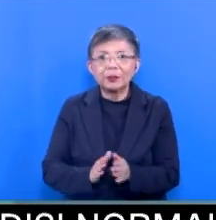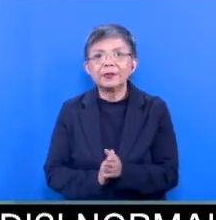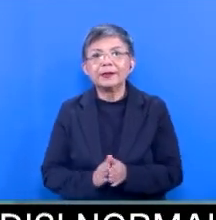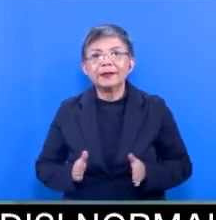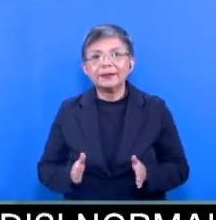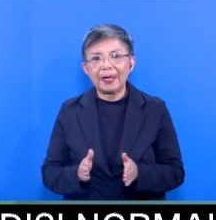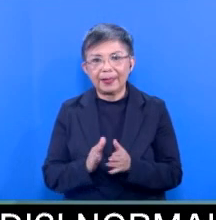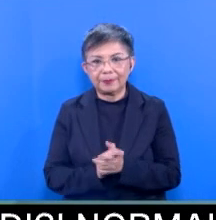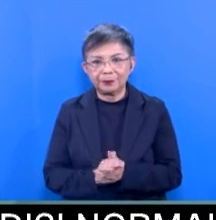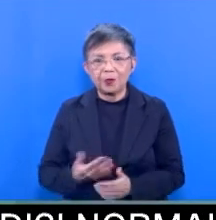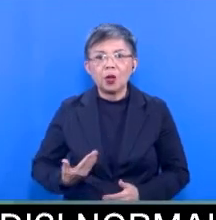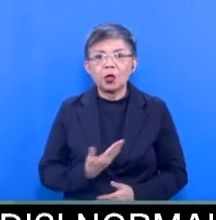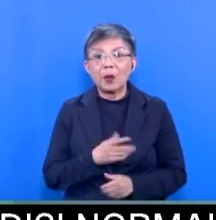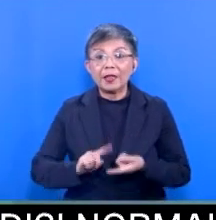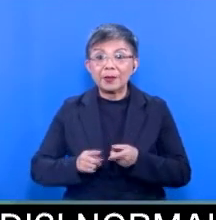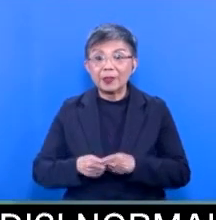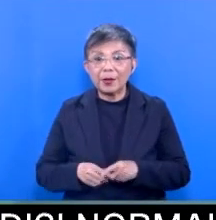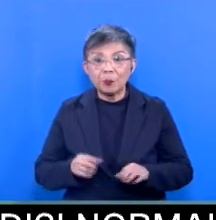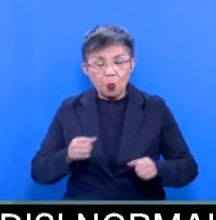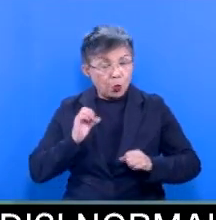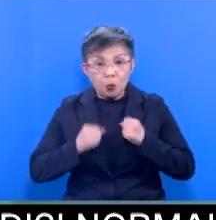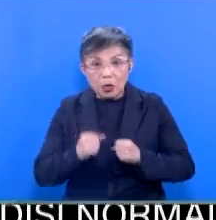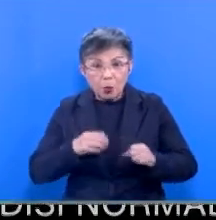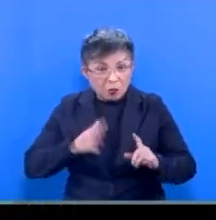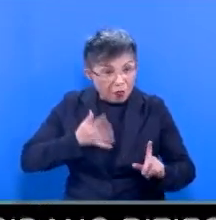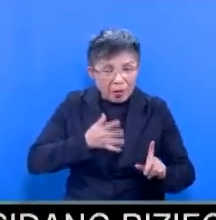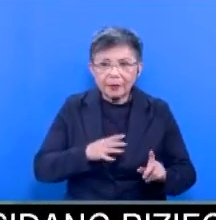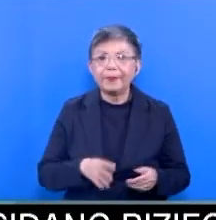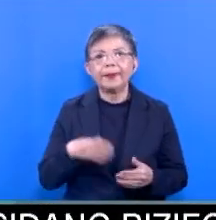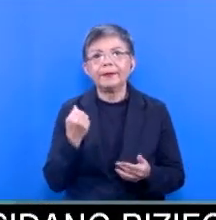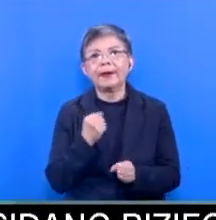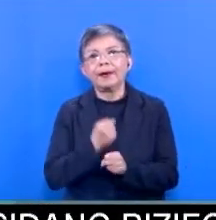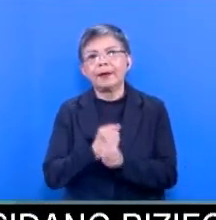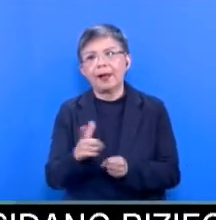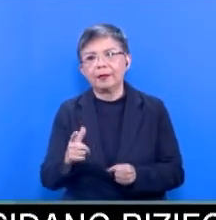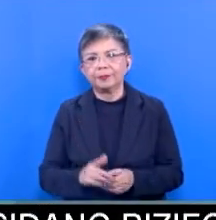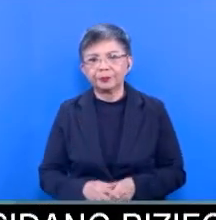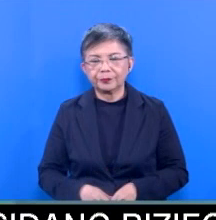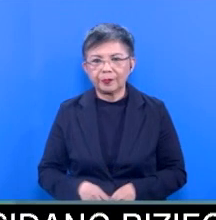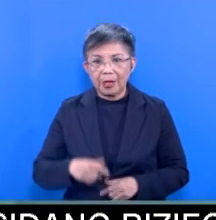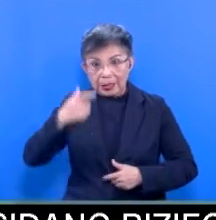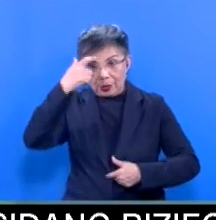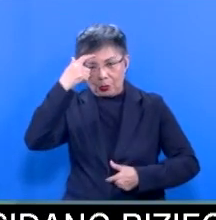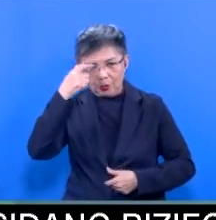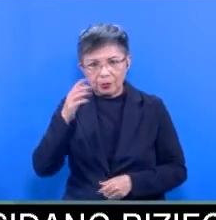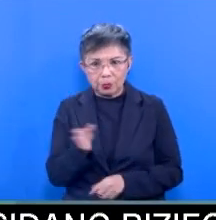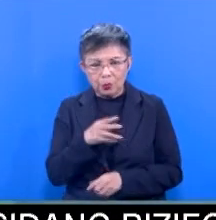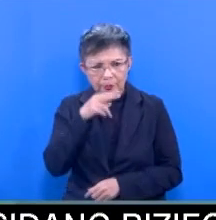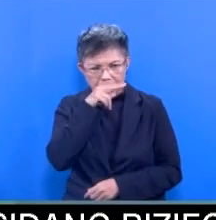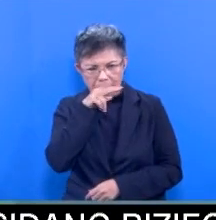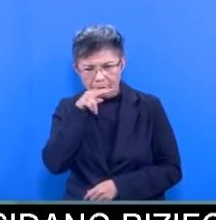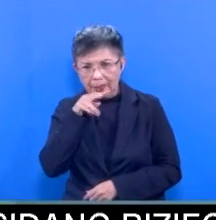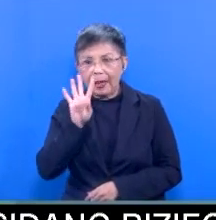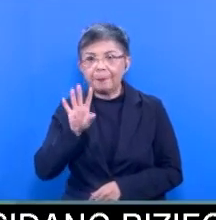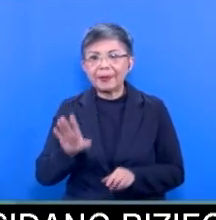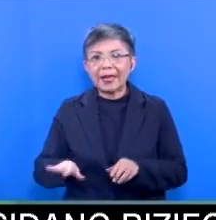gang sempit korban dan teman-temannya berusaha mengejar tahun gagal sebelum beraksi pelaku sempat mengintai korban yakni empat